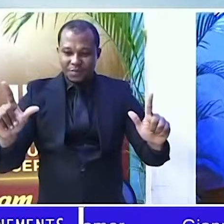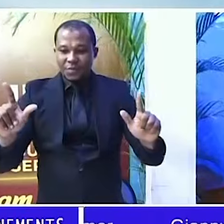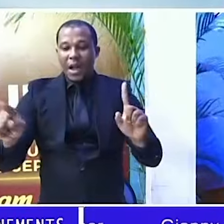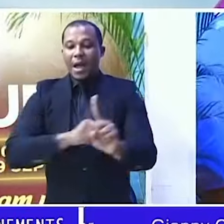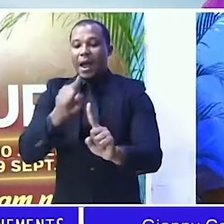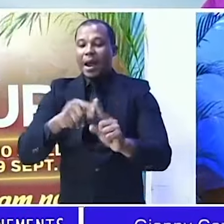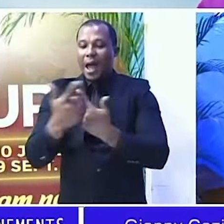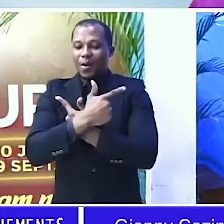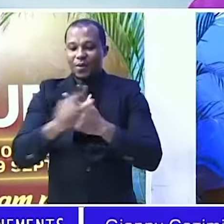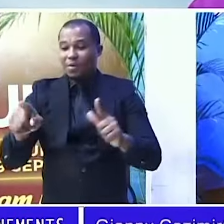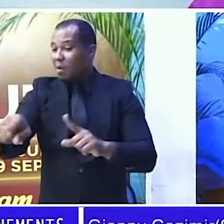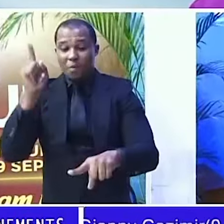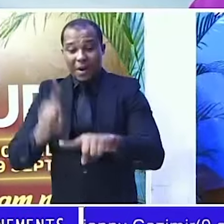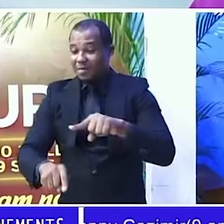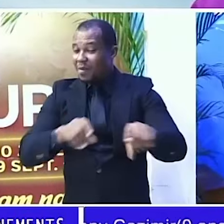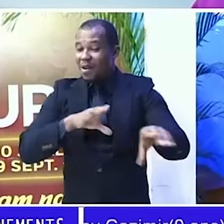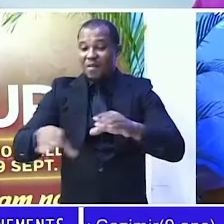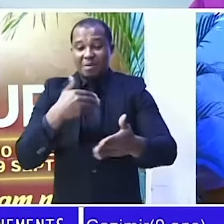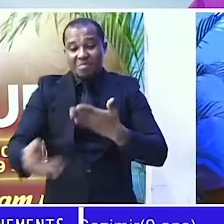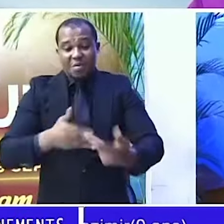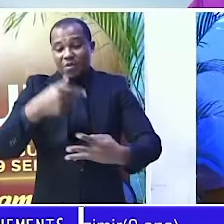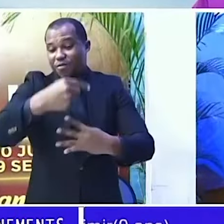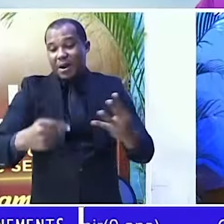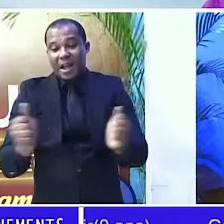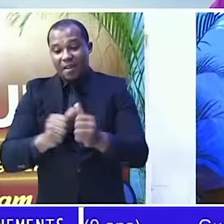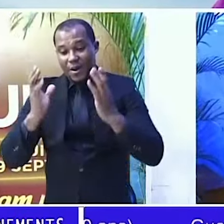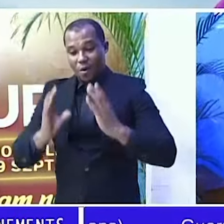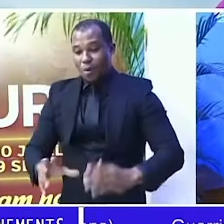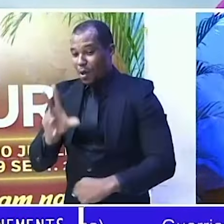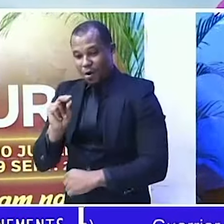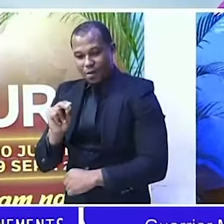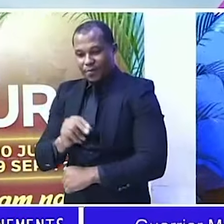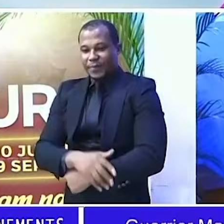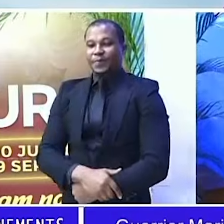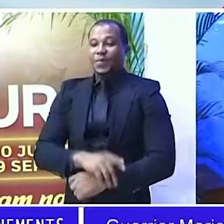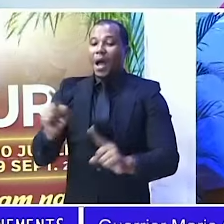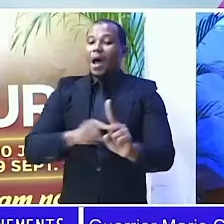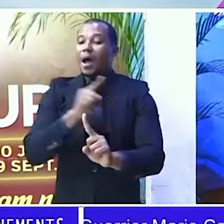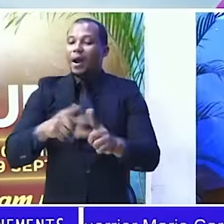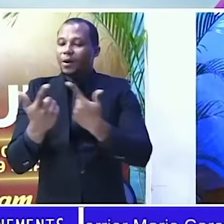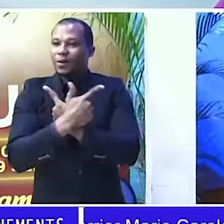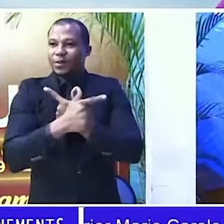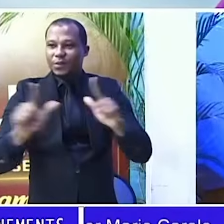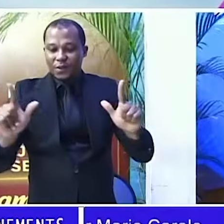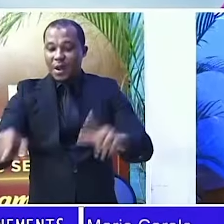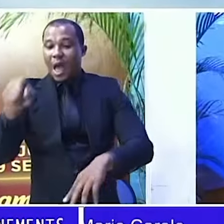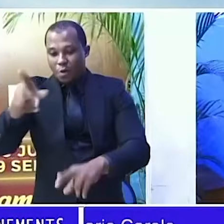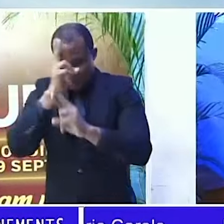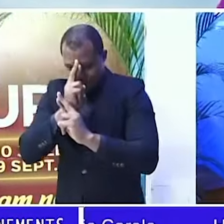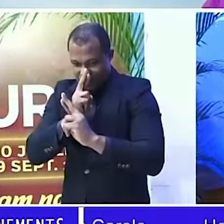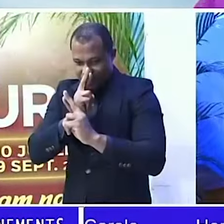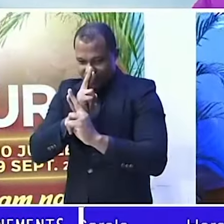libre ou pa fè sovle avec kòw lò libre ou